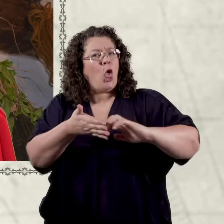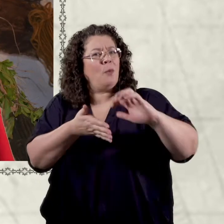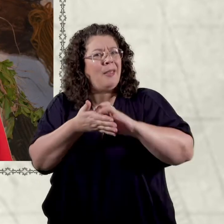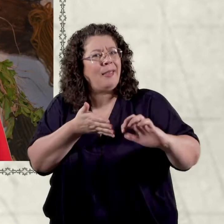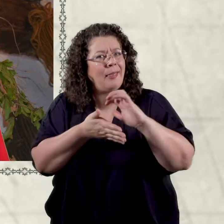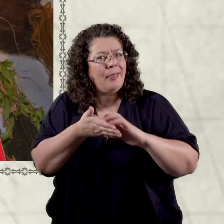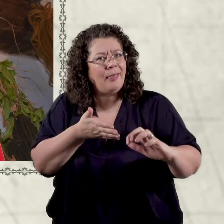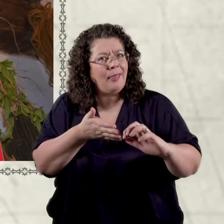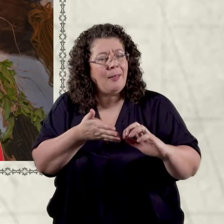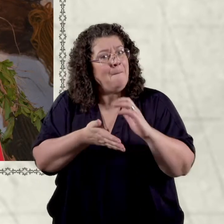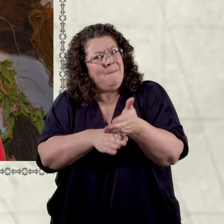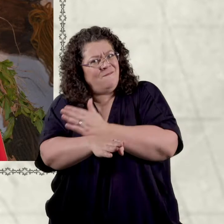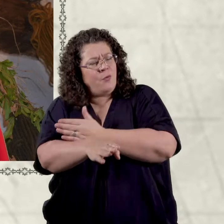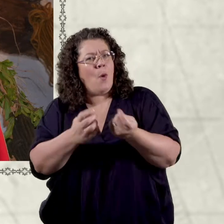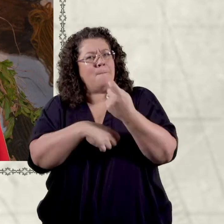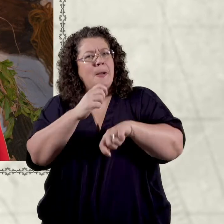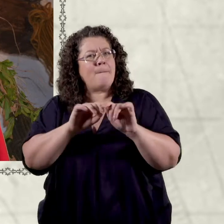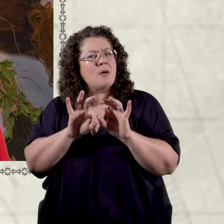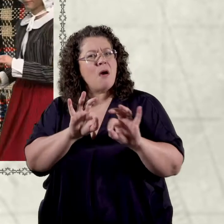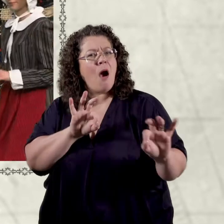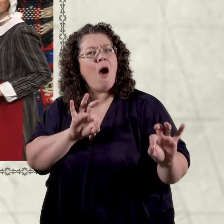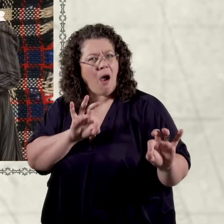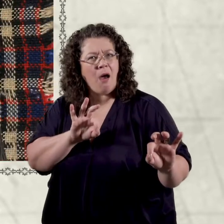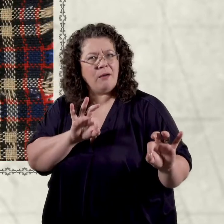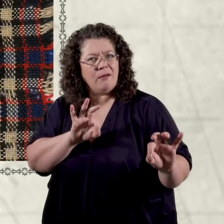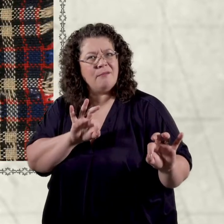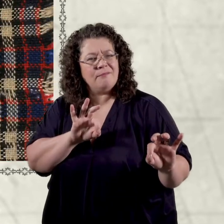ni, mae ganddoch chi frethyn.